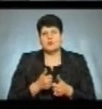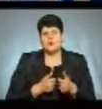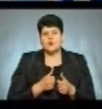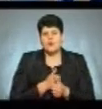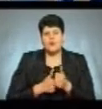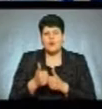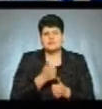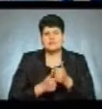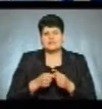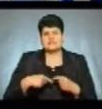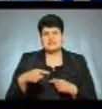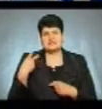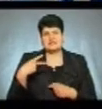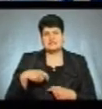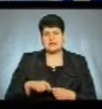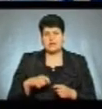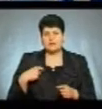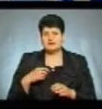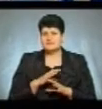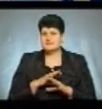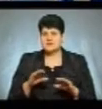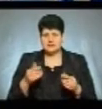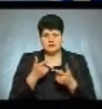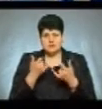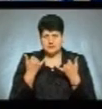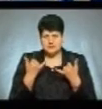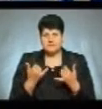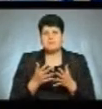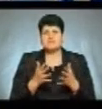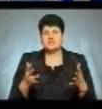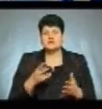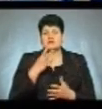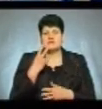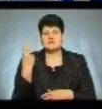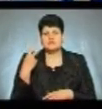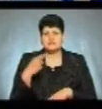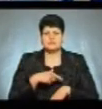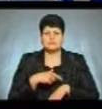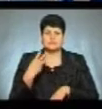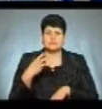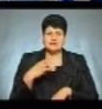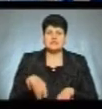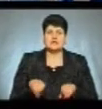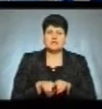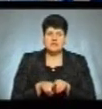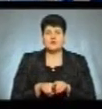кілометрів. Це вся інформація на цю годину. Більше дивіться о 20:30. Також